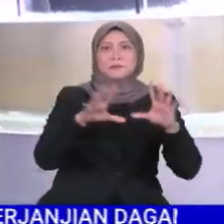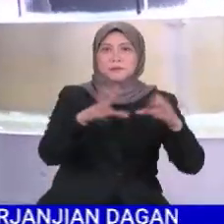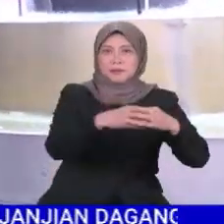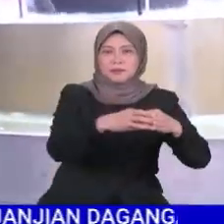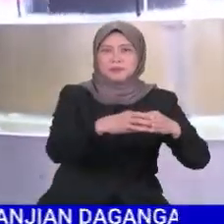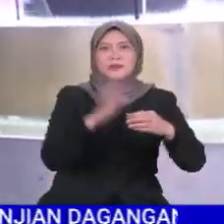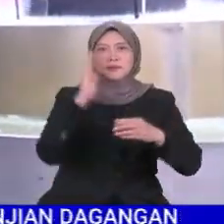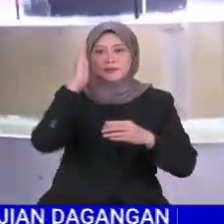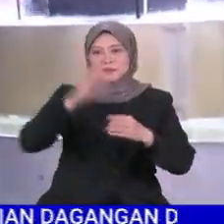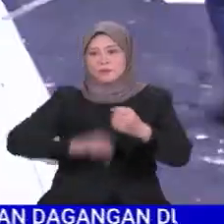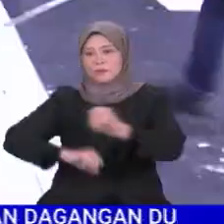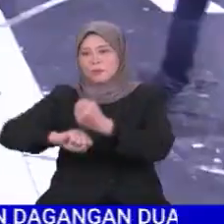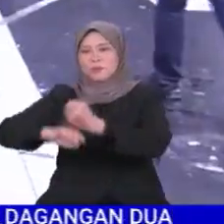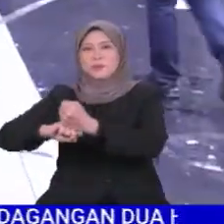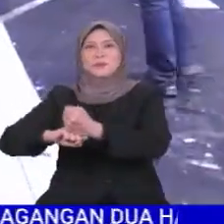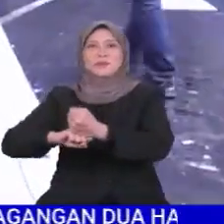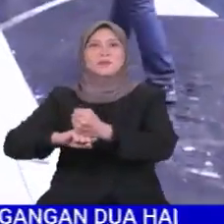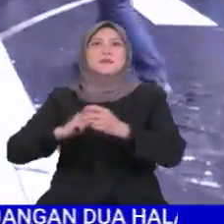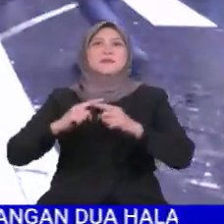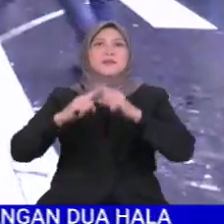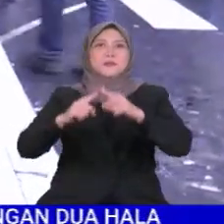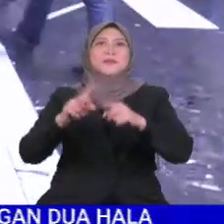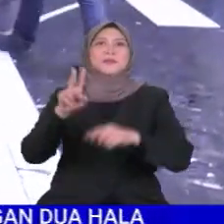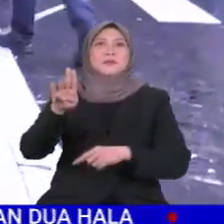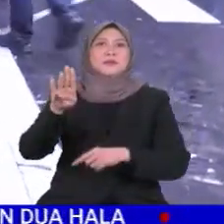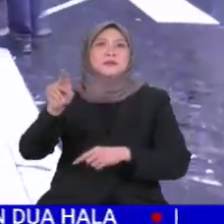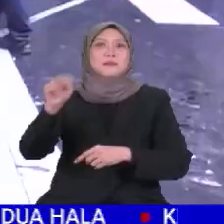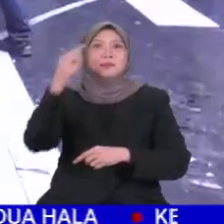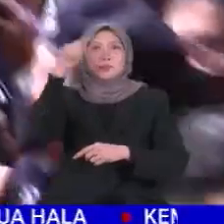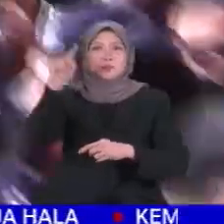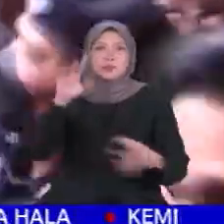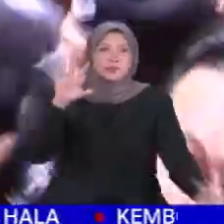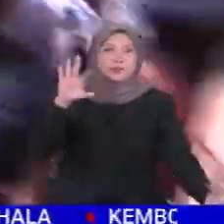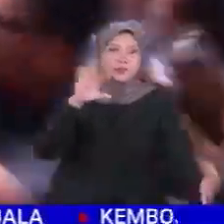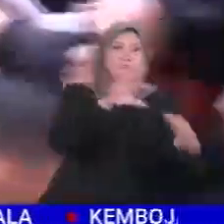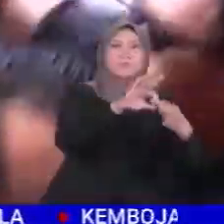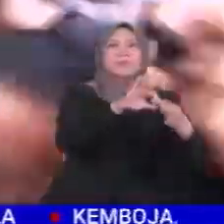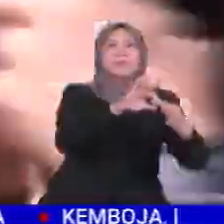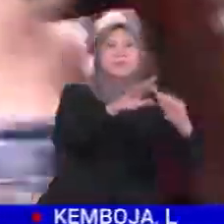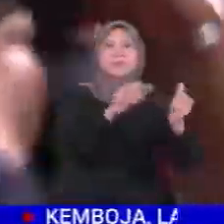berkenaan akan menyokong keputusan Dewan Tertinggi BN untuk